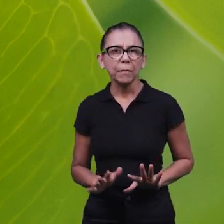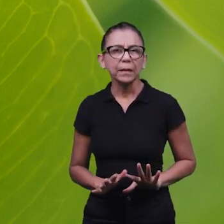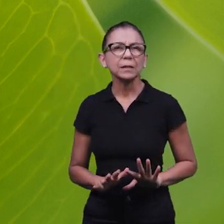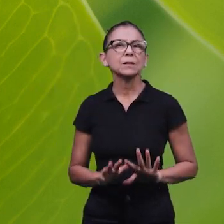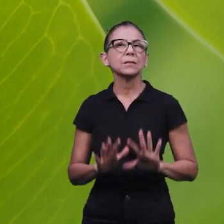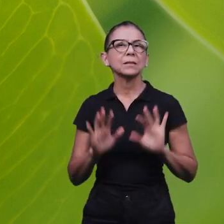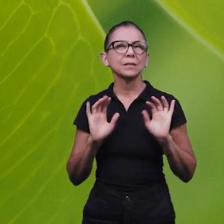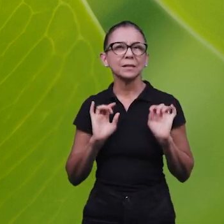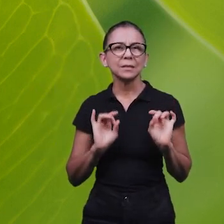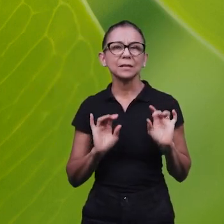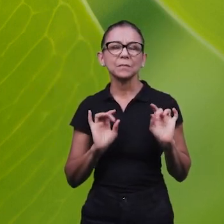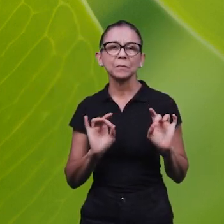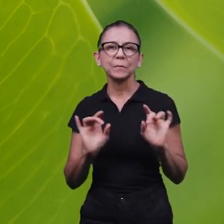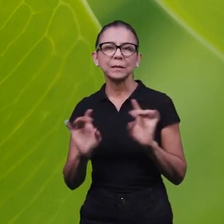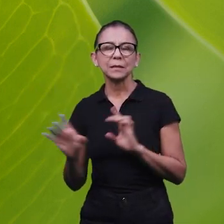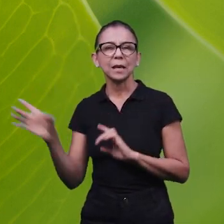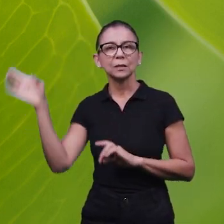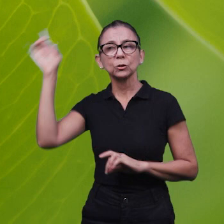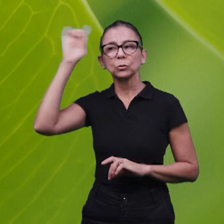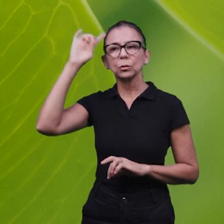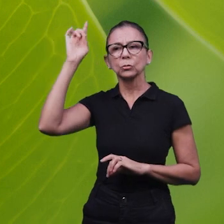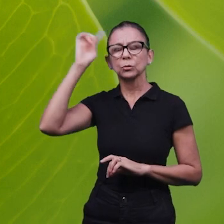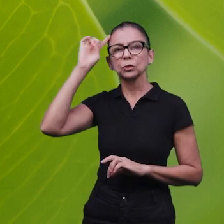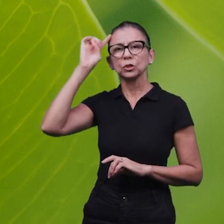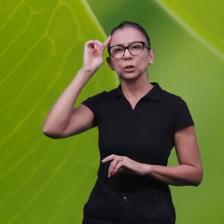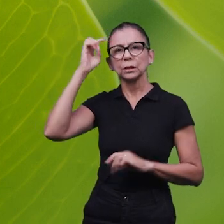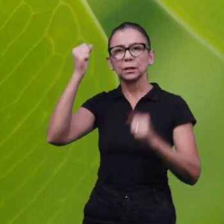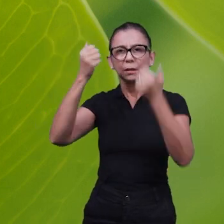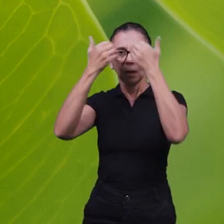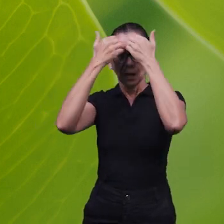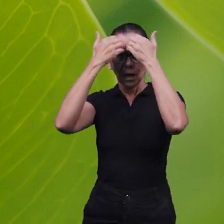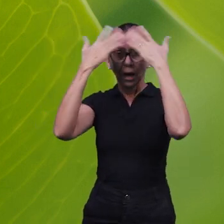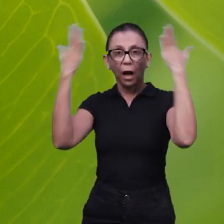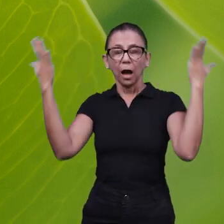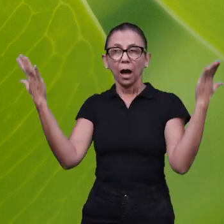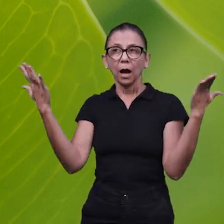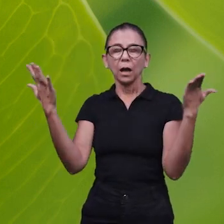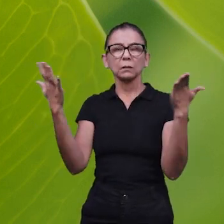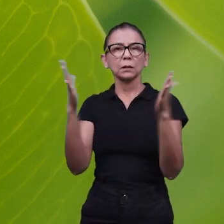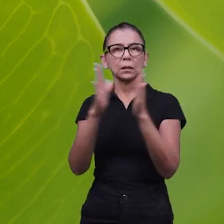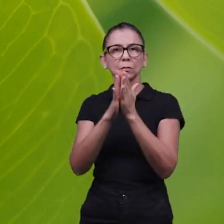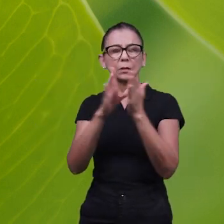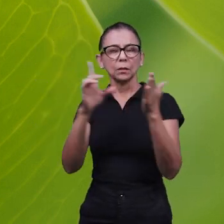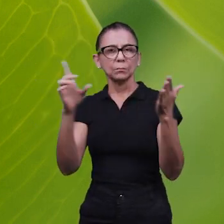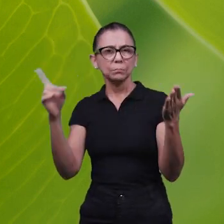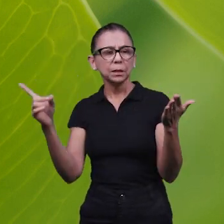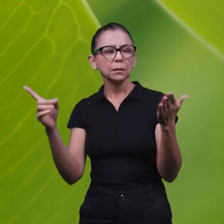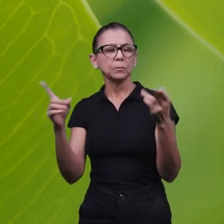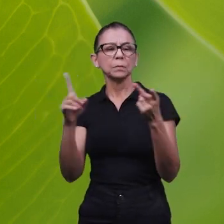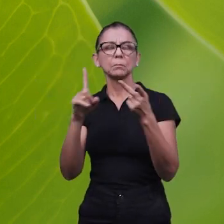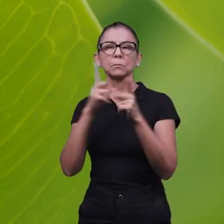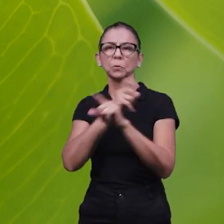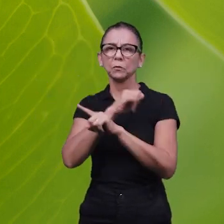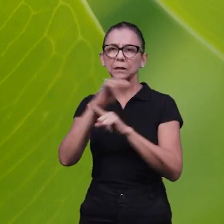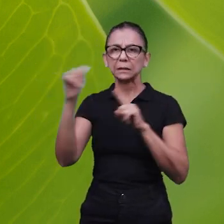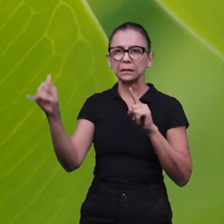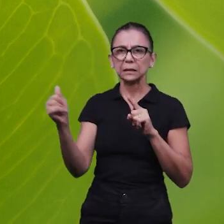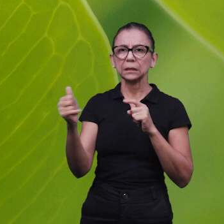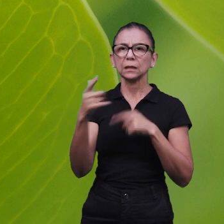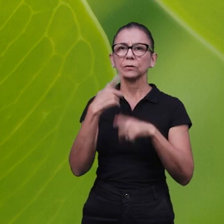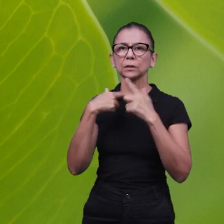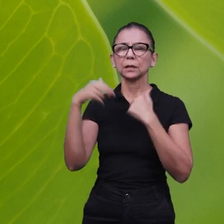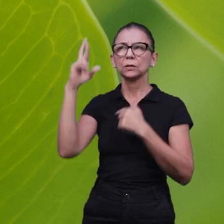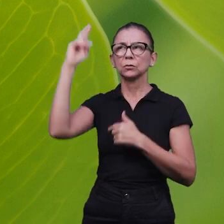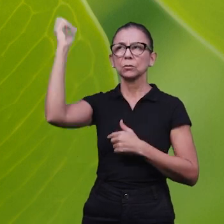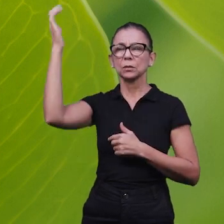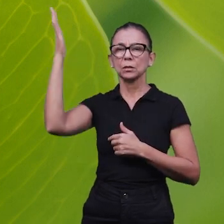reçu plusieurs bénédictions parce que nous comprenons davantage à propos des Écritures, à propos de le jour prophétique et ce